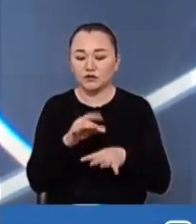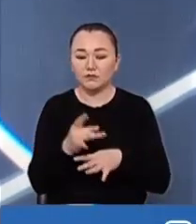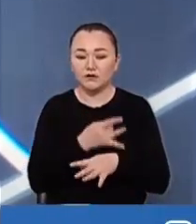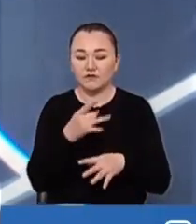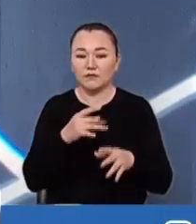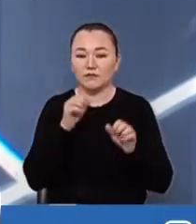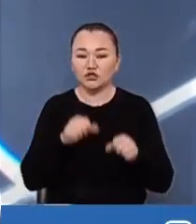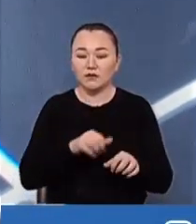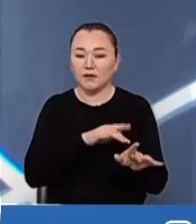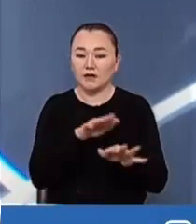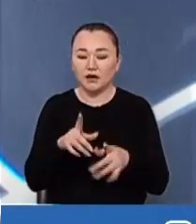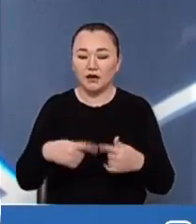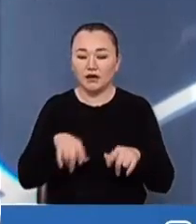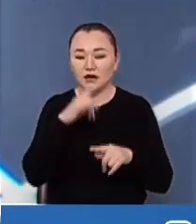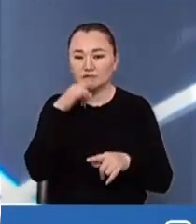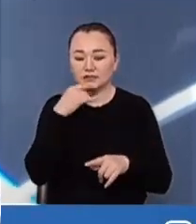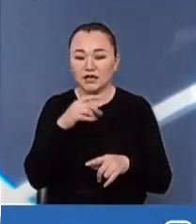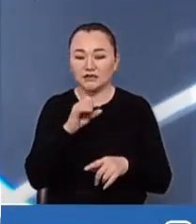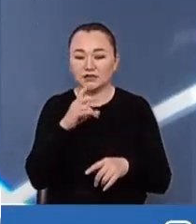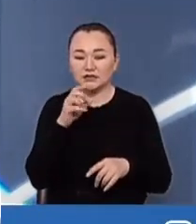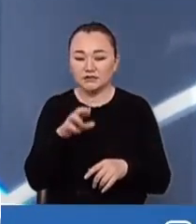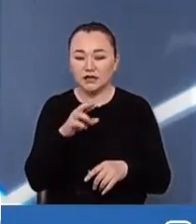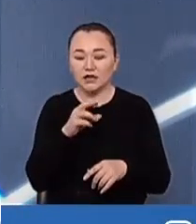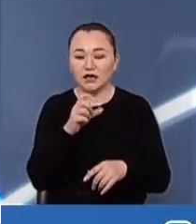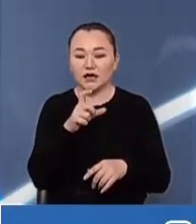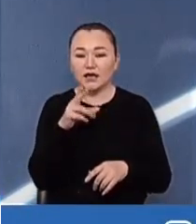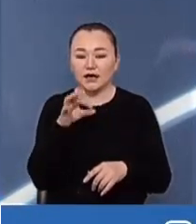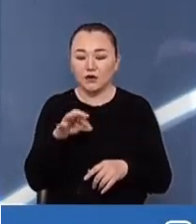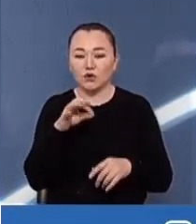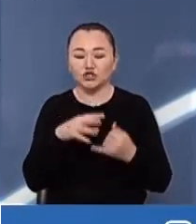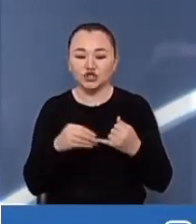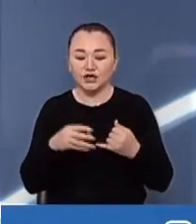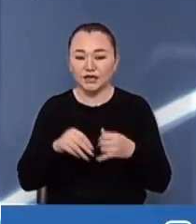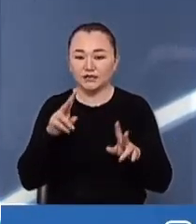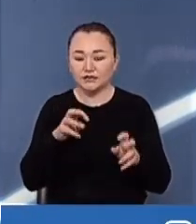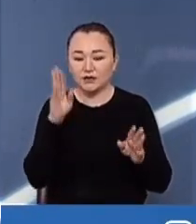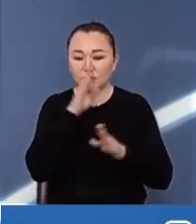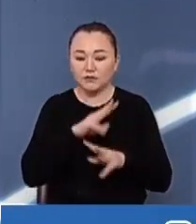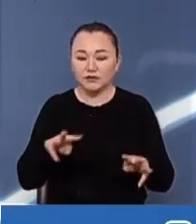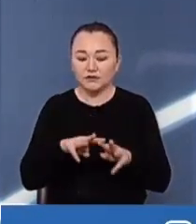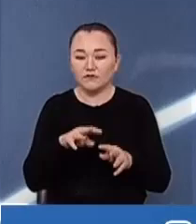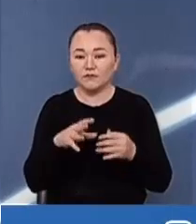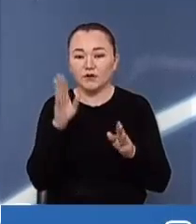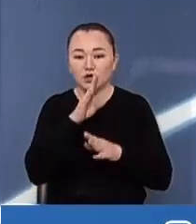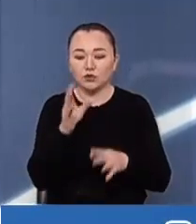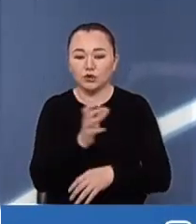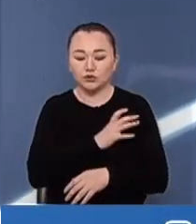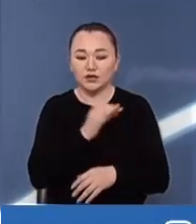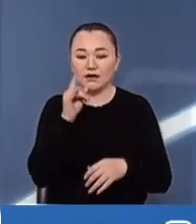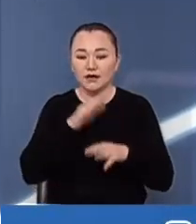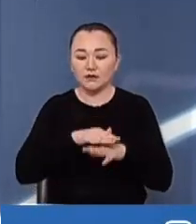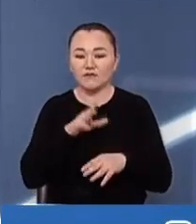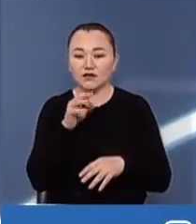мероприятие организовала Казахстанская ассоциация «ЭкоЖЕР» при поддержке Министерства экологии и природных ресурсов, а также